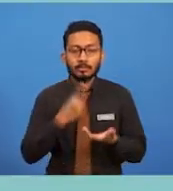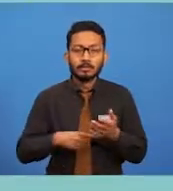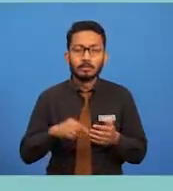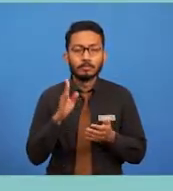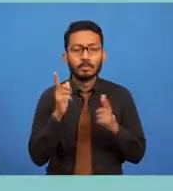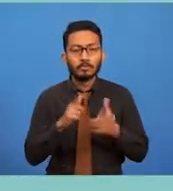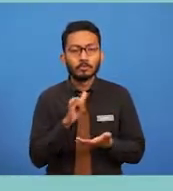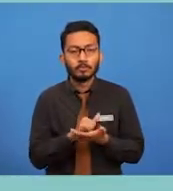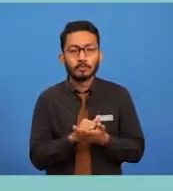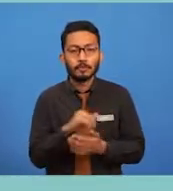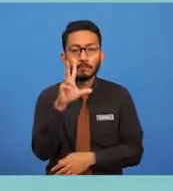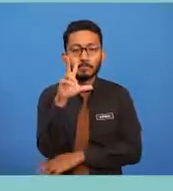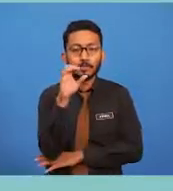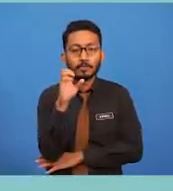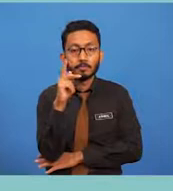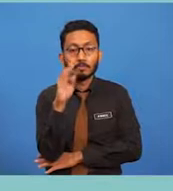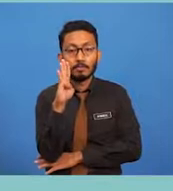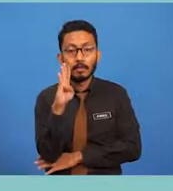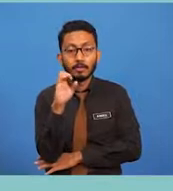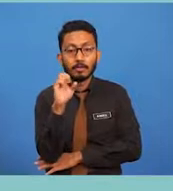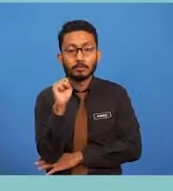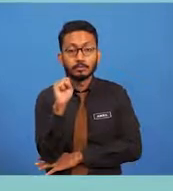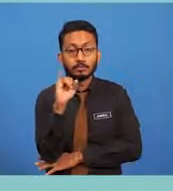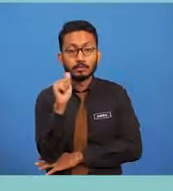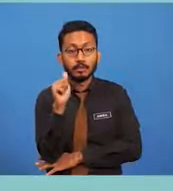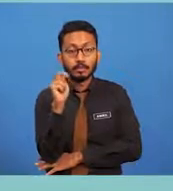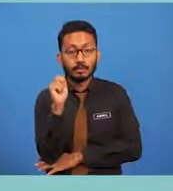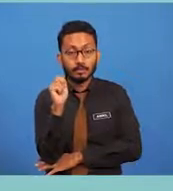asid. Macam kali pertama dengar kan?